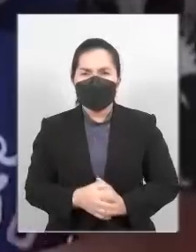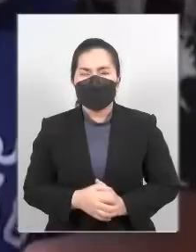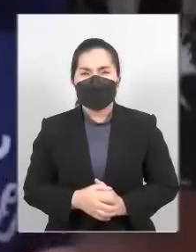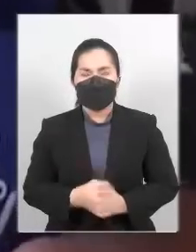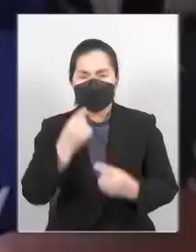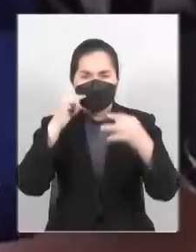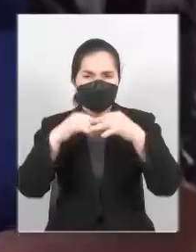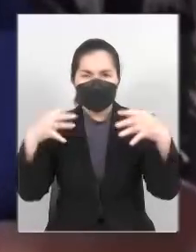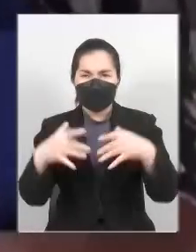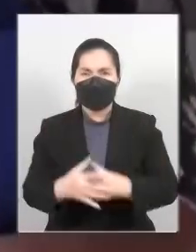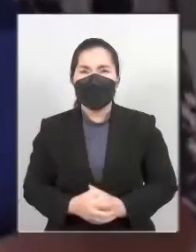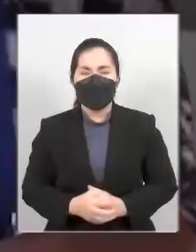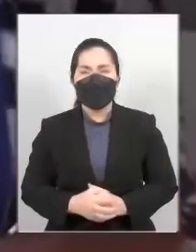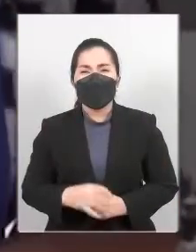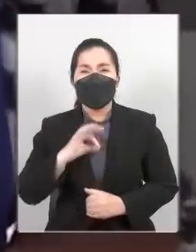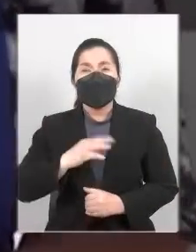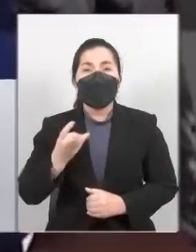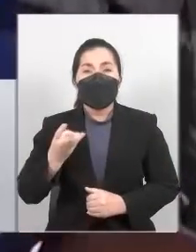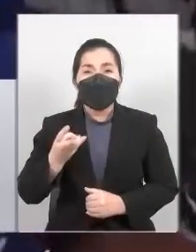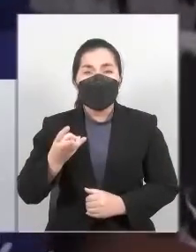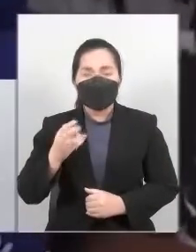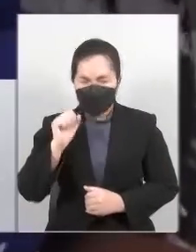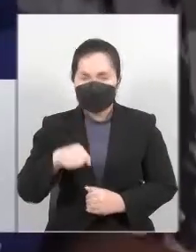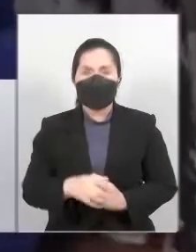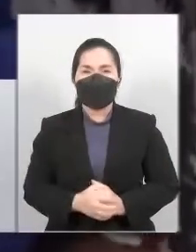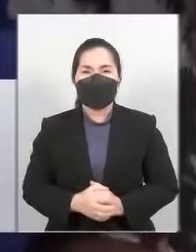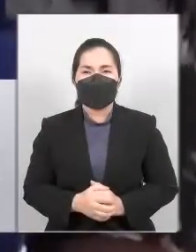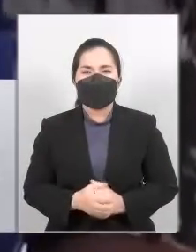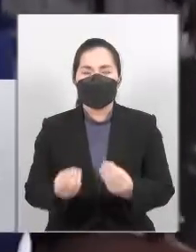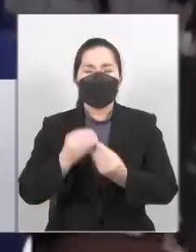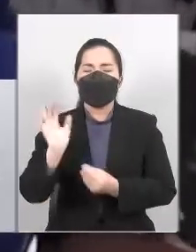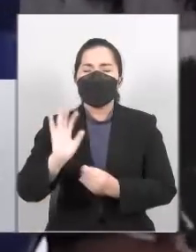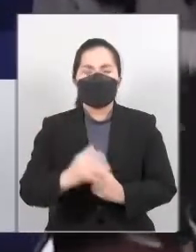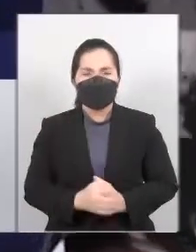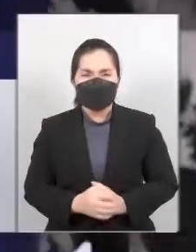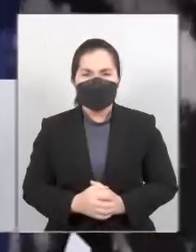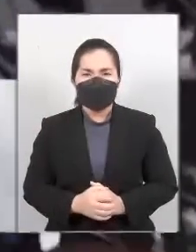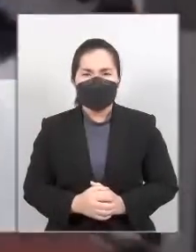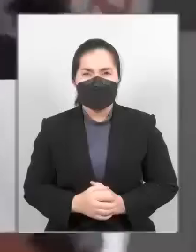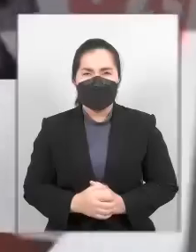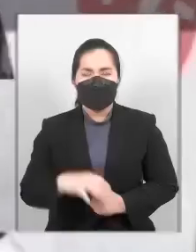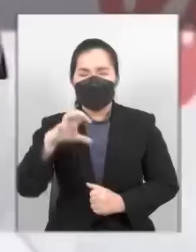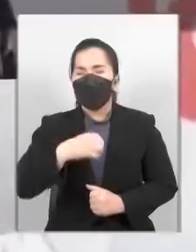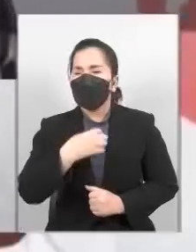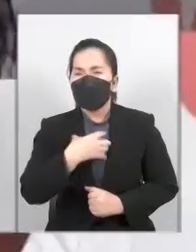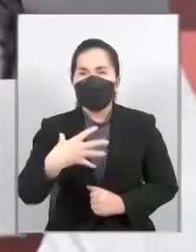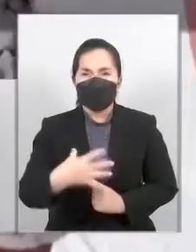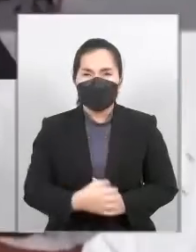ม มันน้อยไป ต้องให้ก็ได้หรอกไม่อยากได้แล้ว ทำ